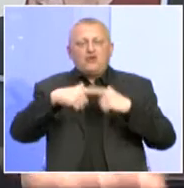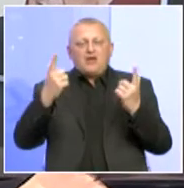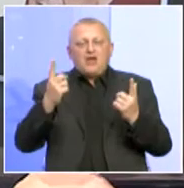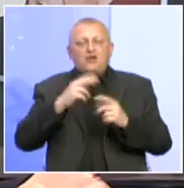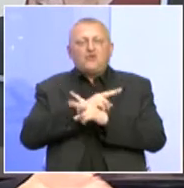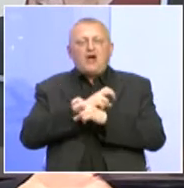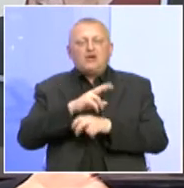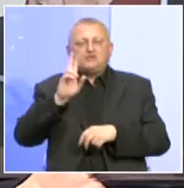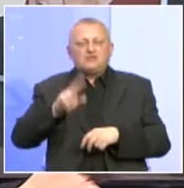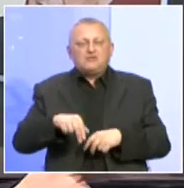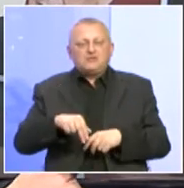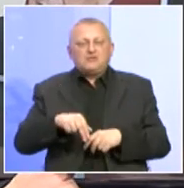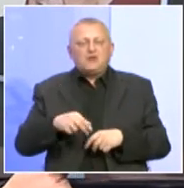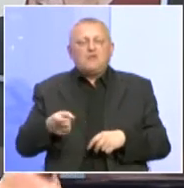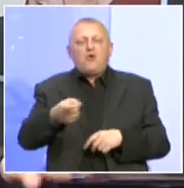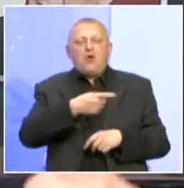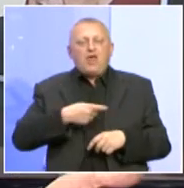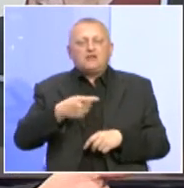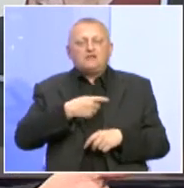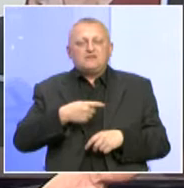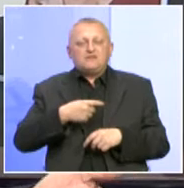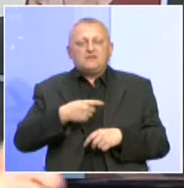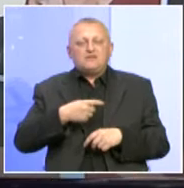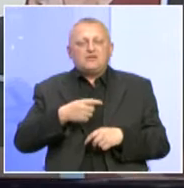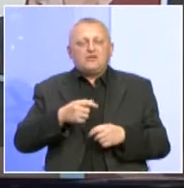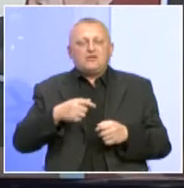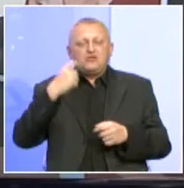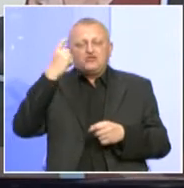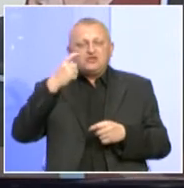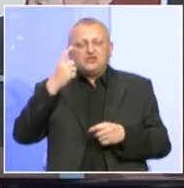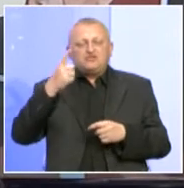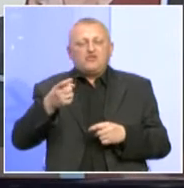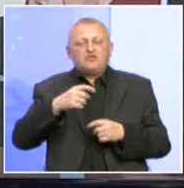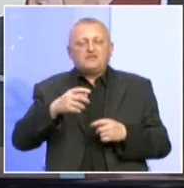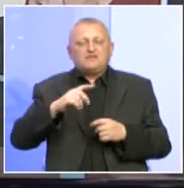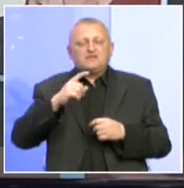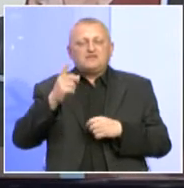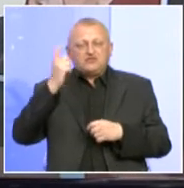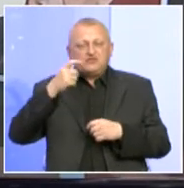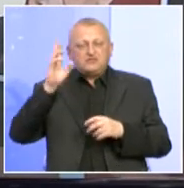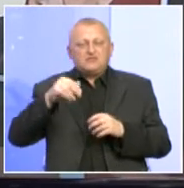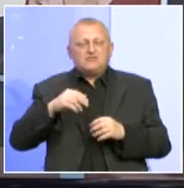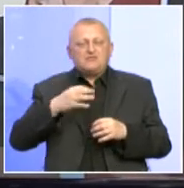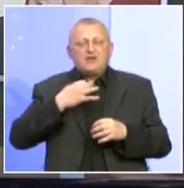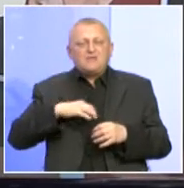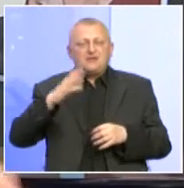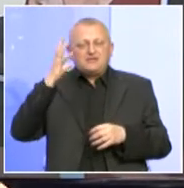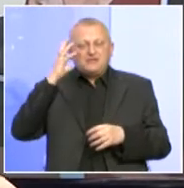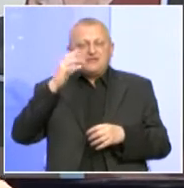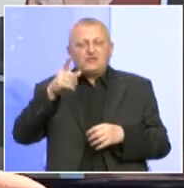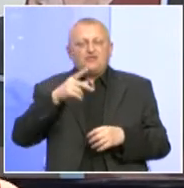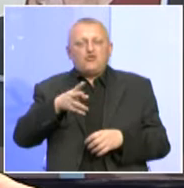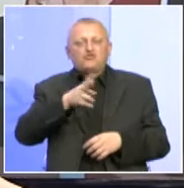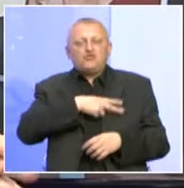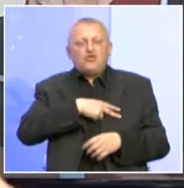imamo sada koaliciju konzervativnih snaga i socijalističkih snaga. Ne, socijalisti imaju premijer ministra i oni su